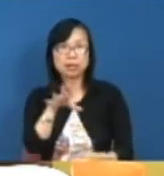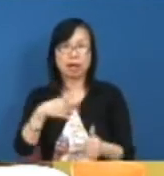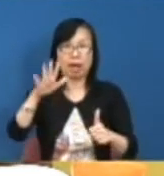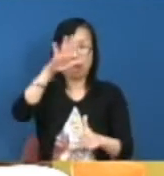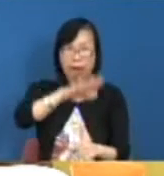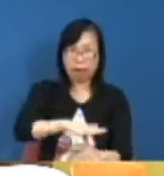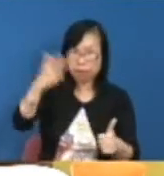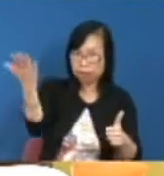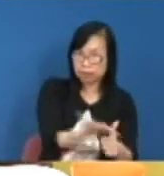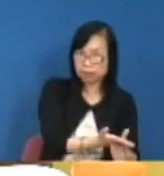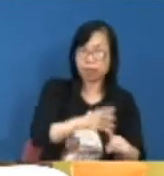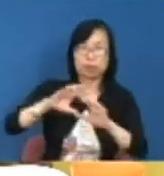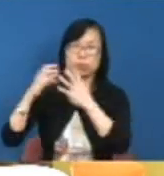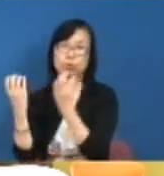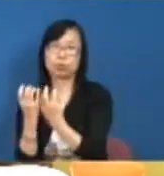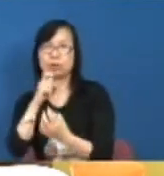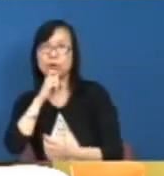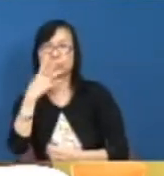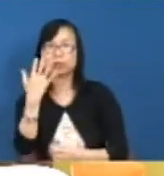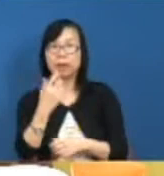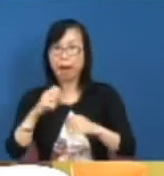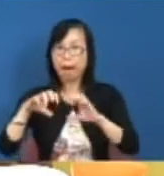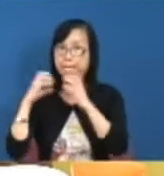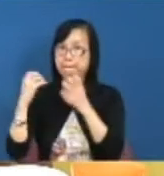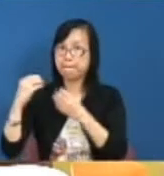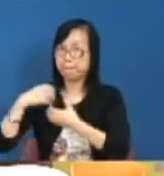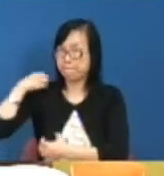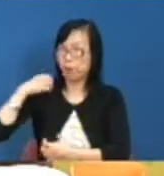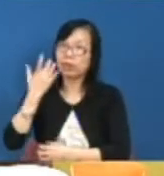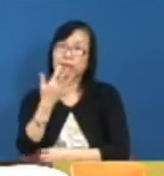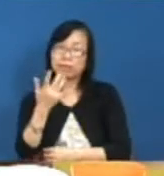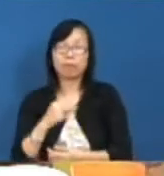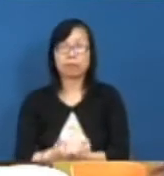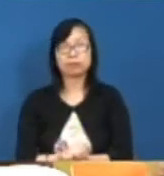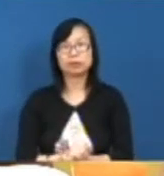作戰部，有幾多武器？有幾多訓練？有邊個